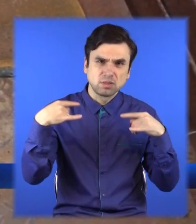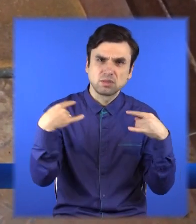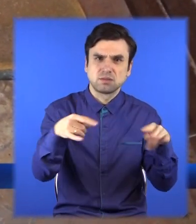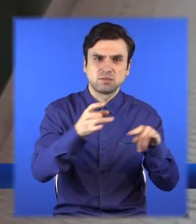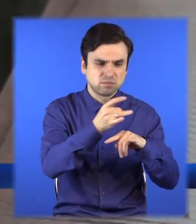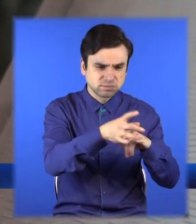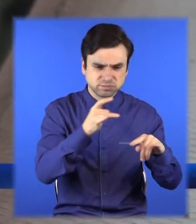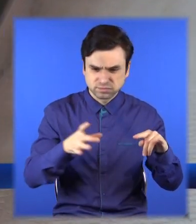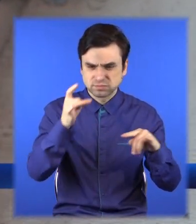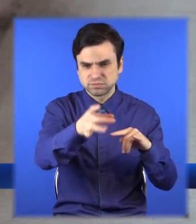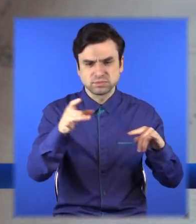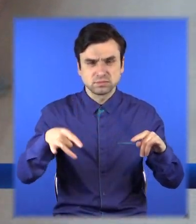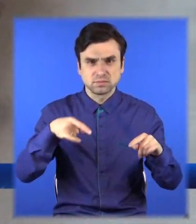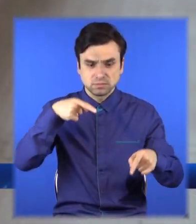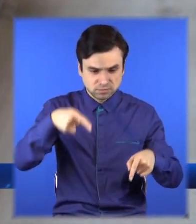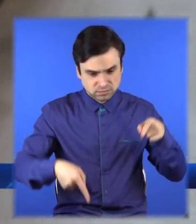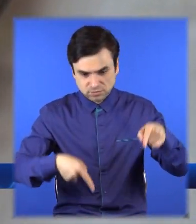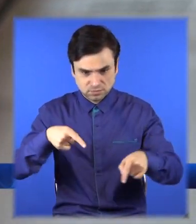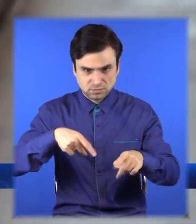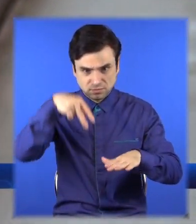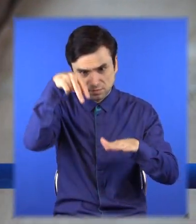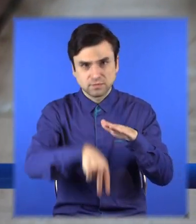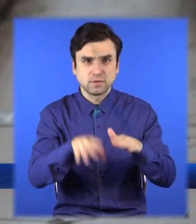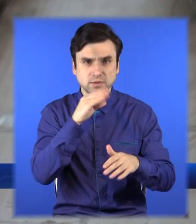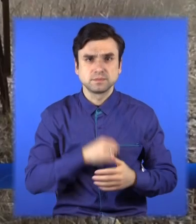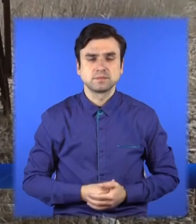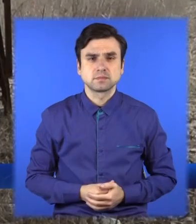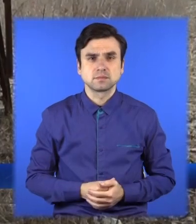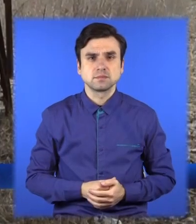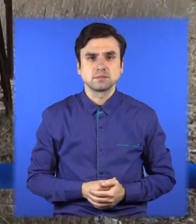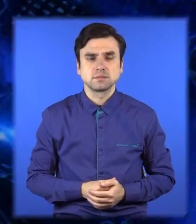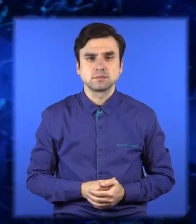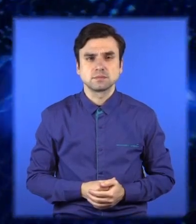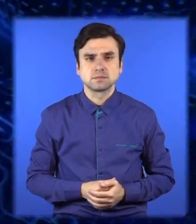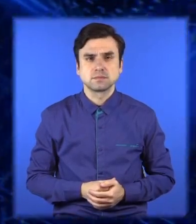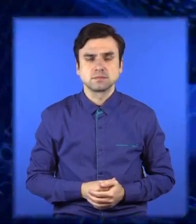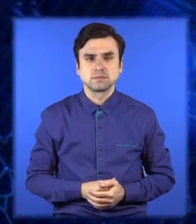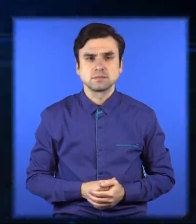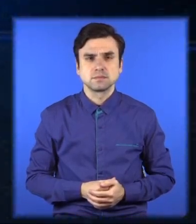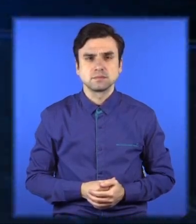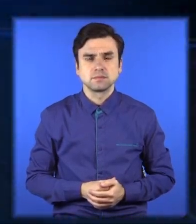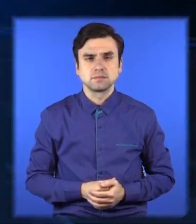та повністю в дірках. Безпечно пройти по ньому було майже неможливо.